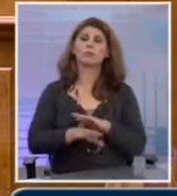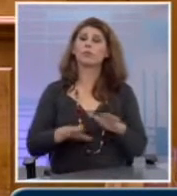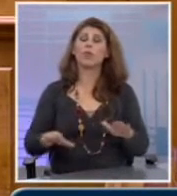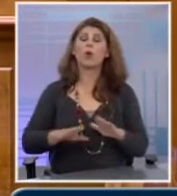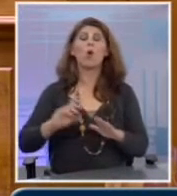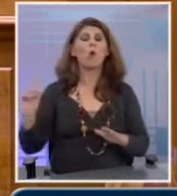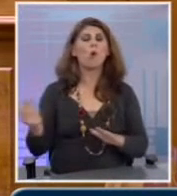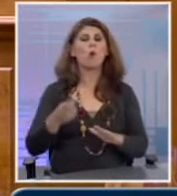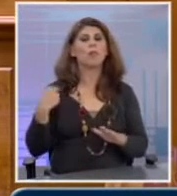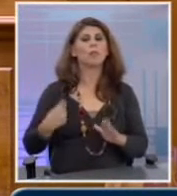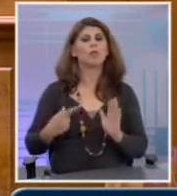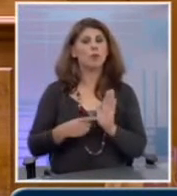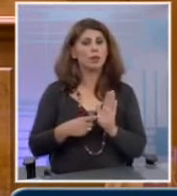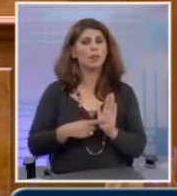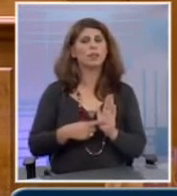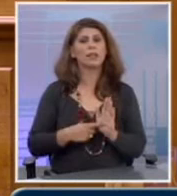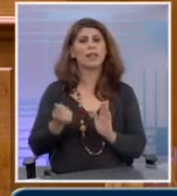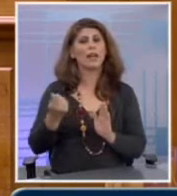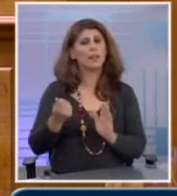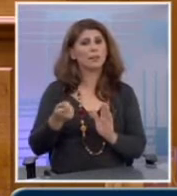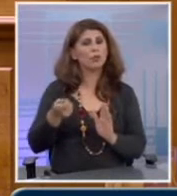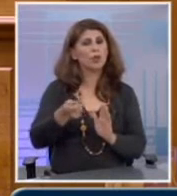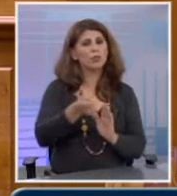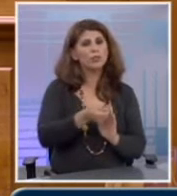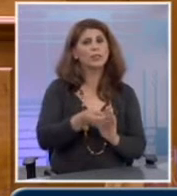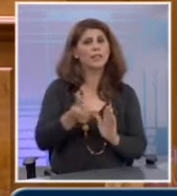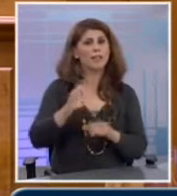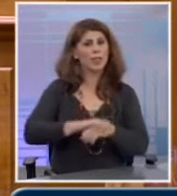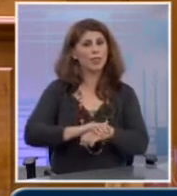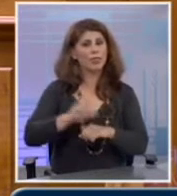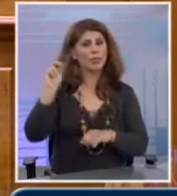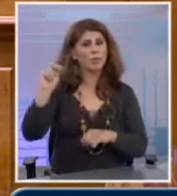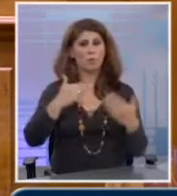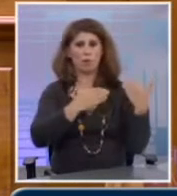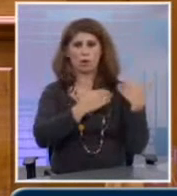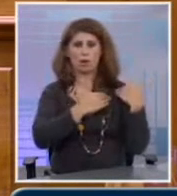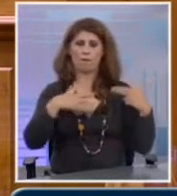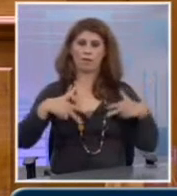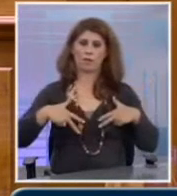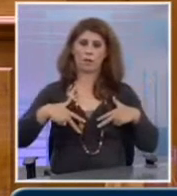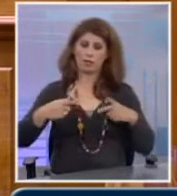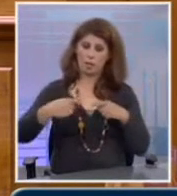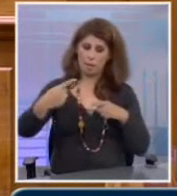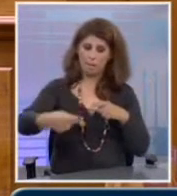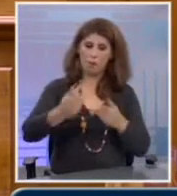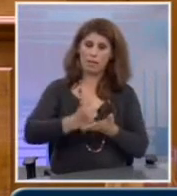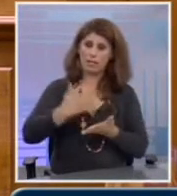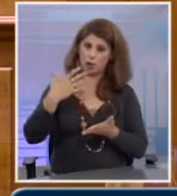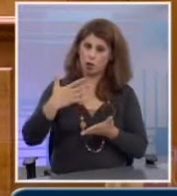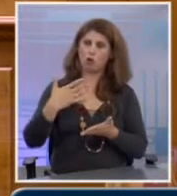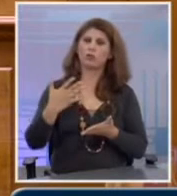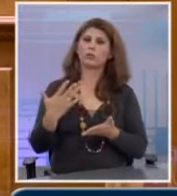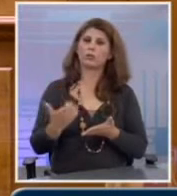δημοσιονομικές και χρηματοπιστωτικές δεσμεύσεις που έχει αναλάβει η κυβέρνηση. Οι επόμενες αξιολογήσεις